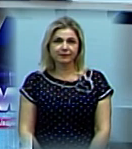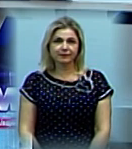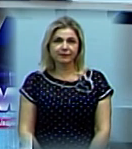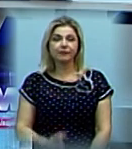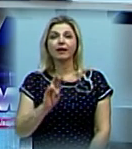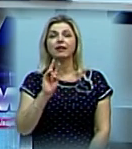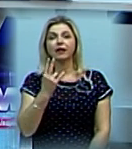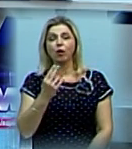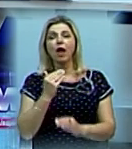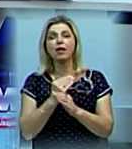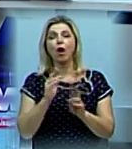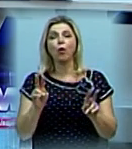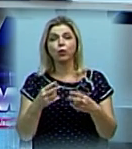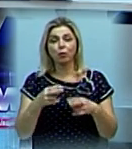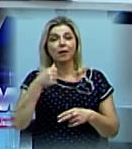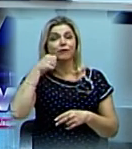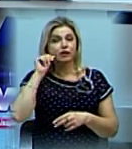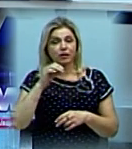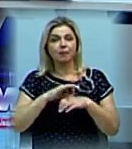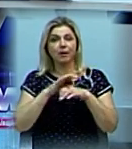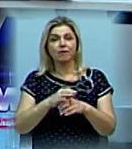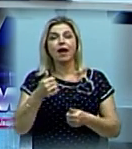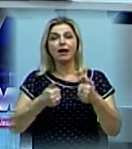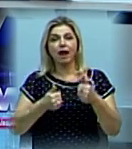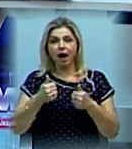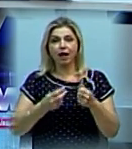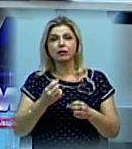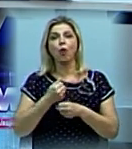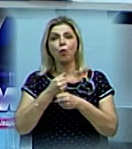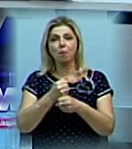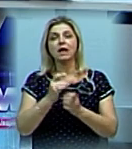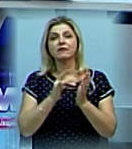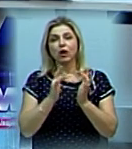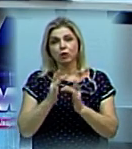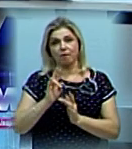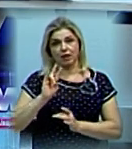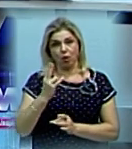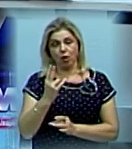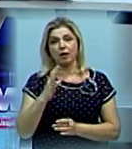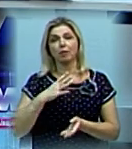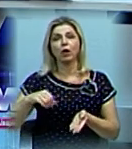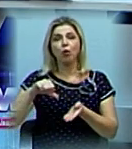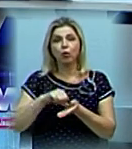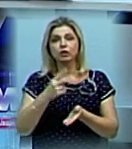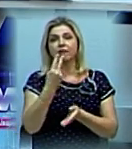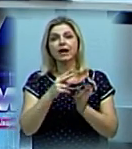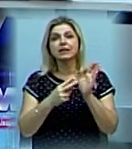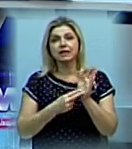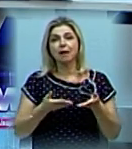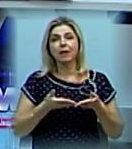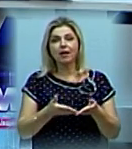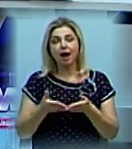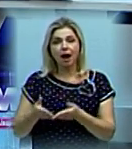У Миколаївському яхт-клубі вчора відбулася регата на Кубок Святого Миколая. Участь у перегонах брали 27 яхт.